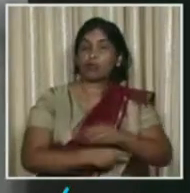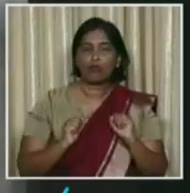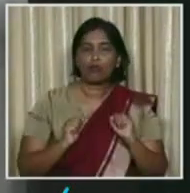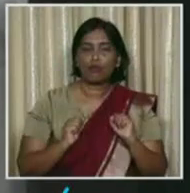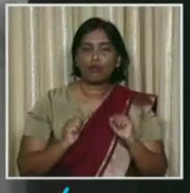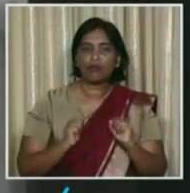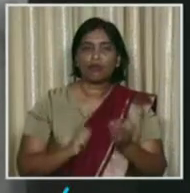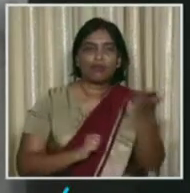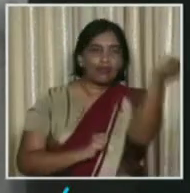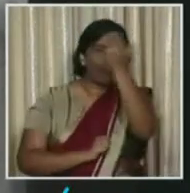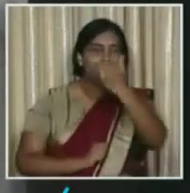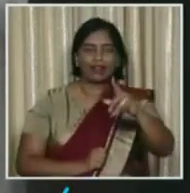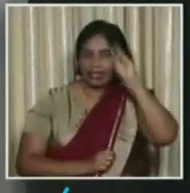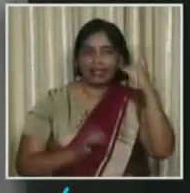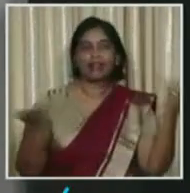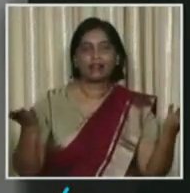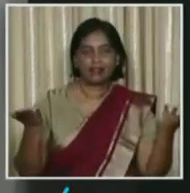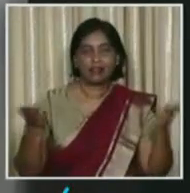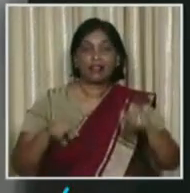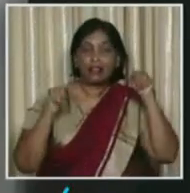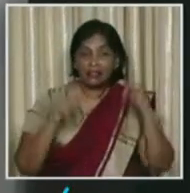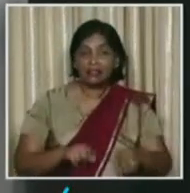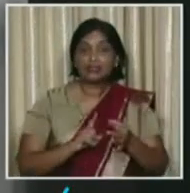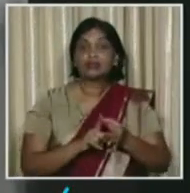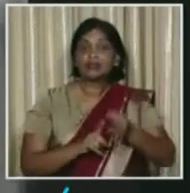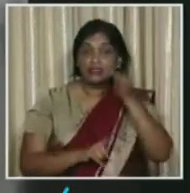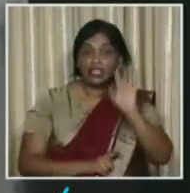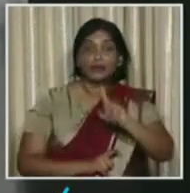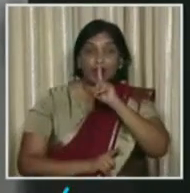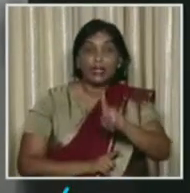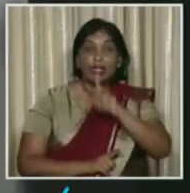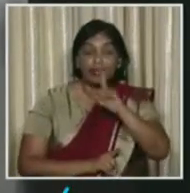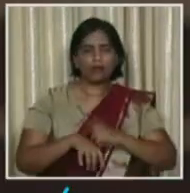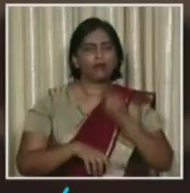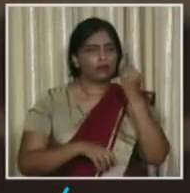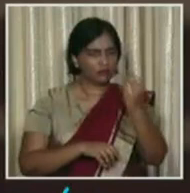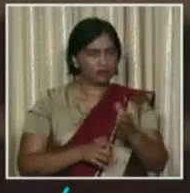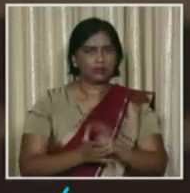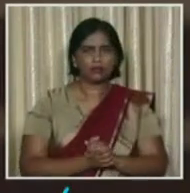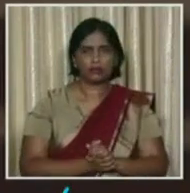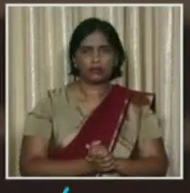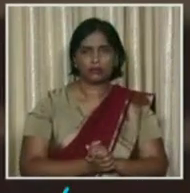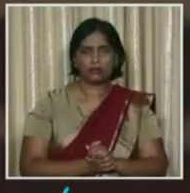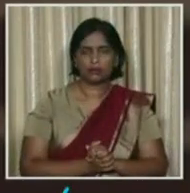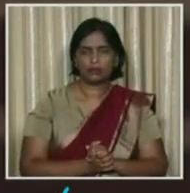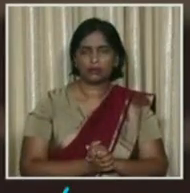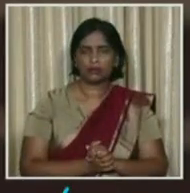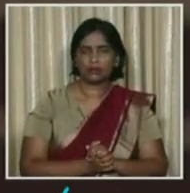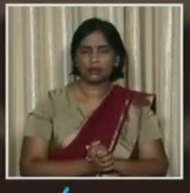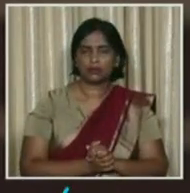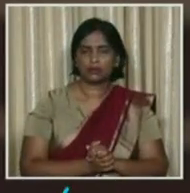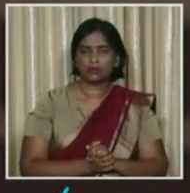කවුද කිව්වේ? ඒක එකුටවත් එකක්වත් තේරෙන්නේ නැහැ. දැන් ජනාධිපතිතුමා කියන දේට අත උස්සනවා. මේක මේ මෙතුමාම